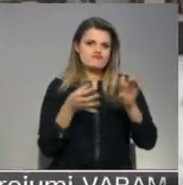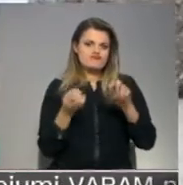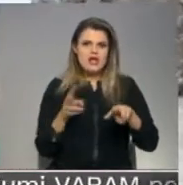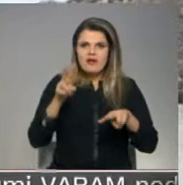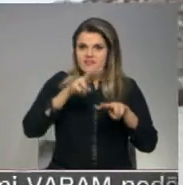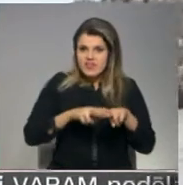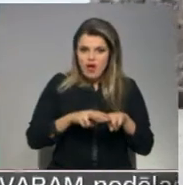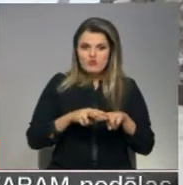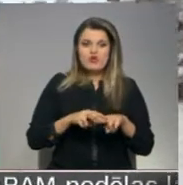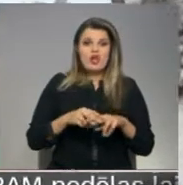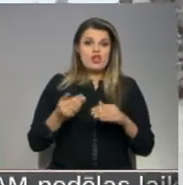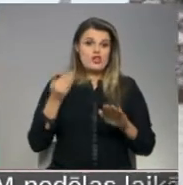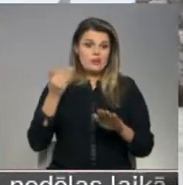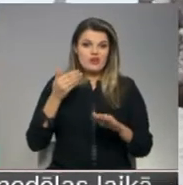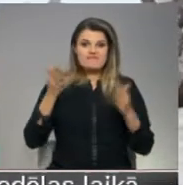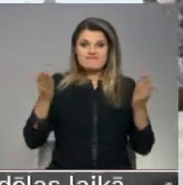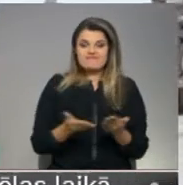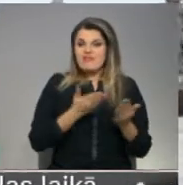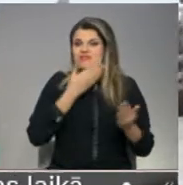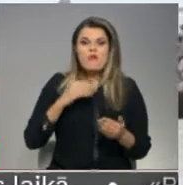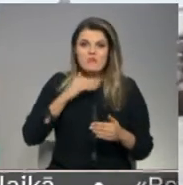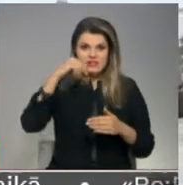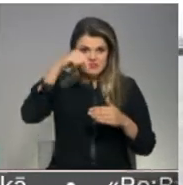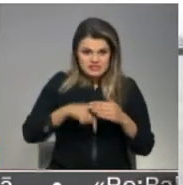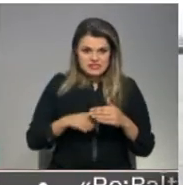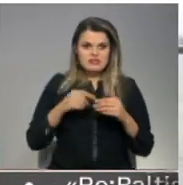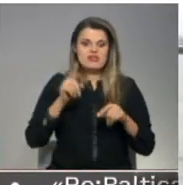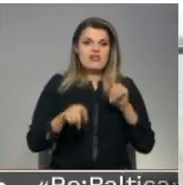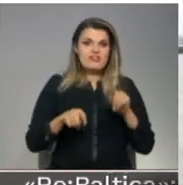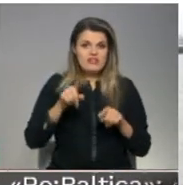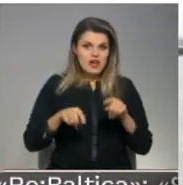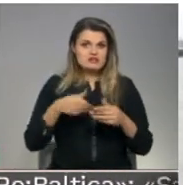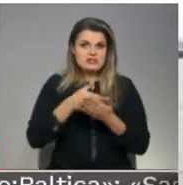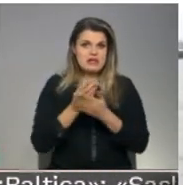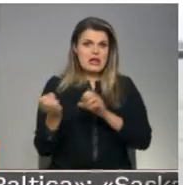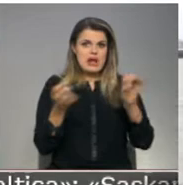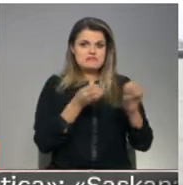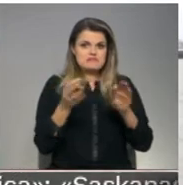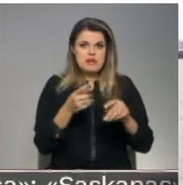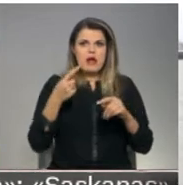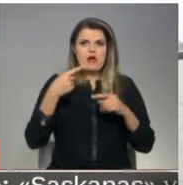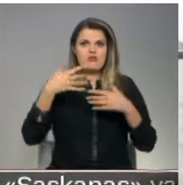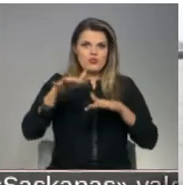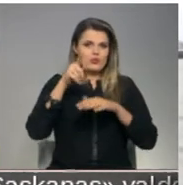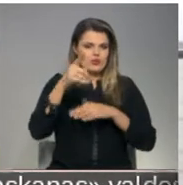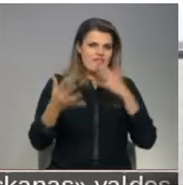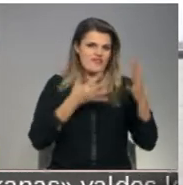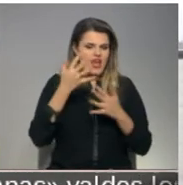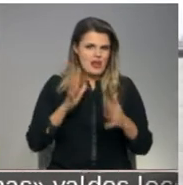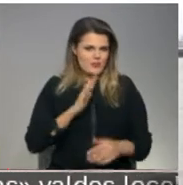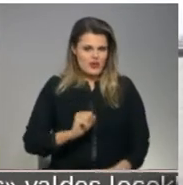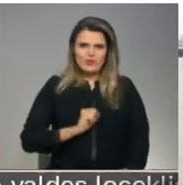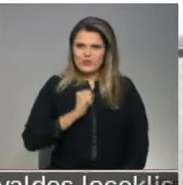ostas nepietiekamā dziļuma dēļ daļu kravas nācās pārkraut izbraucot atklātā jūrā no kuģa uz kuģi, kas stipra vēja laikā